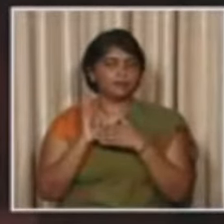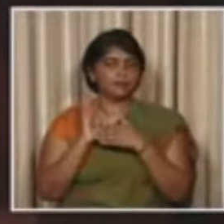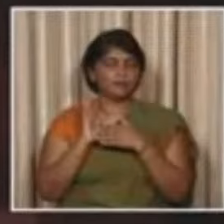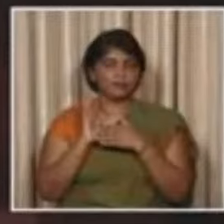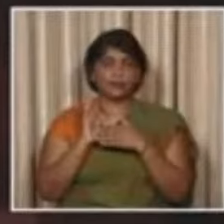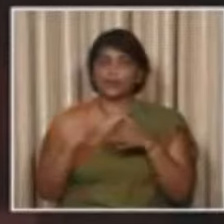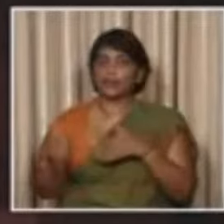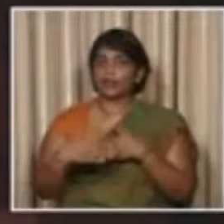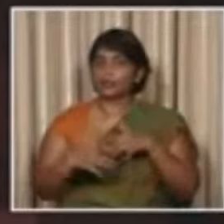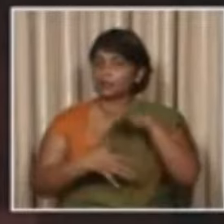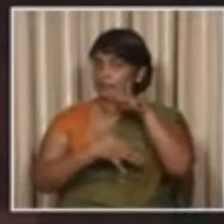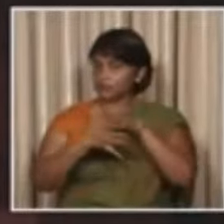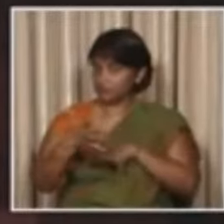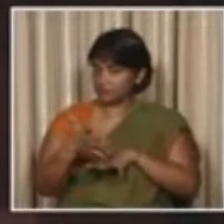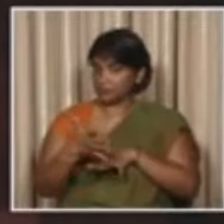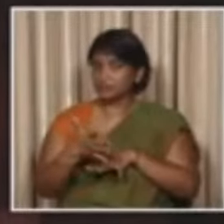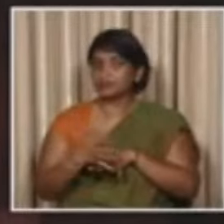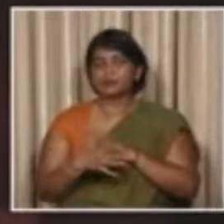කැබිනට් පත්‍රිකා